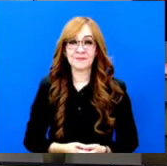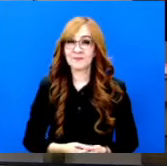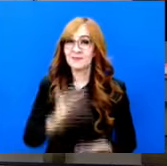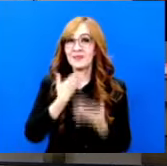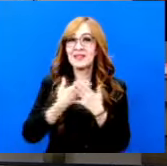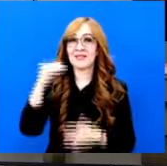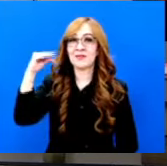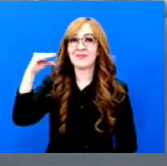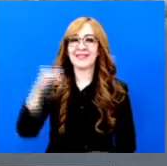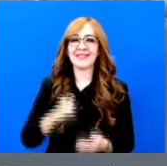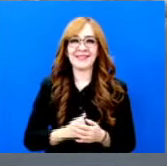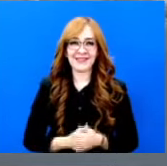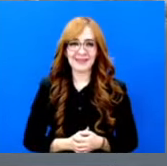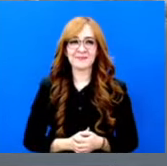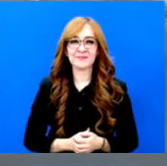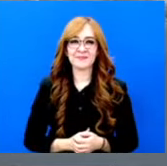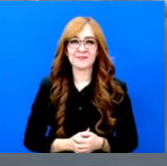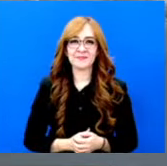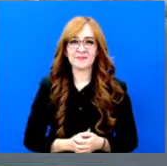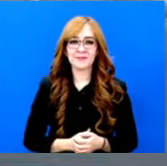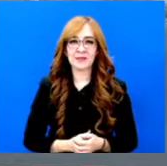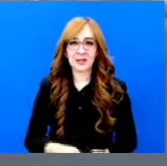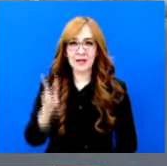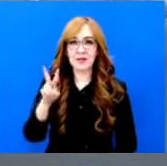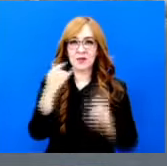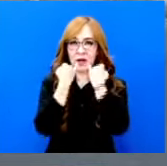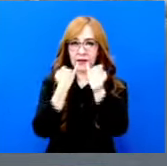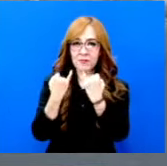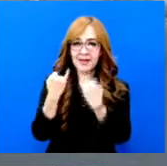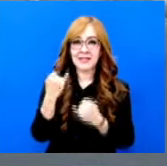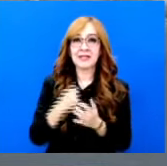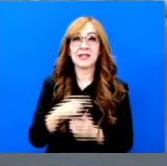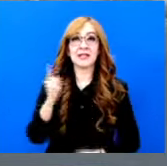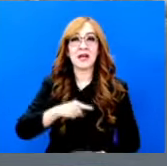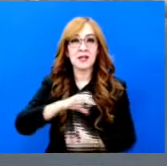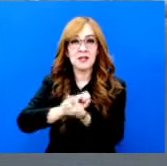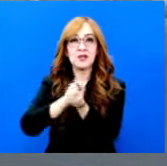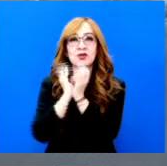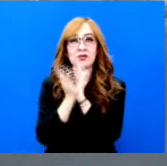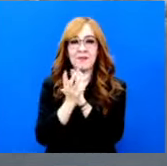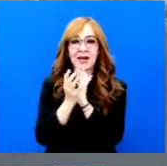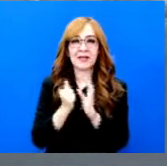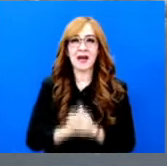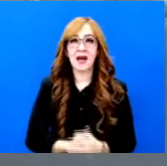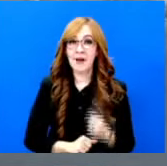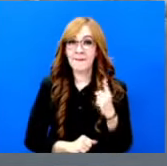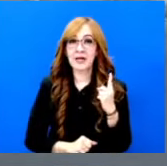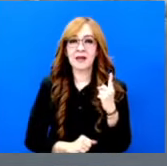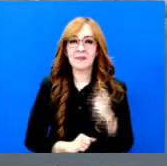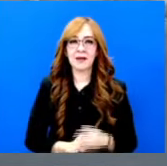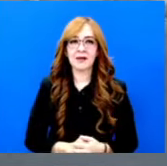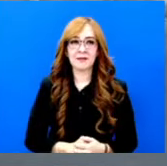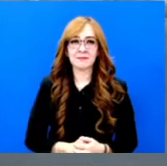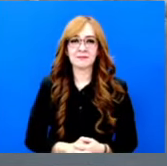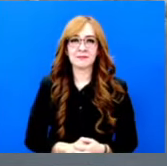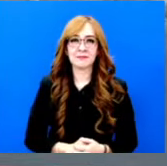Selamat pagi rekan Andi Kumala dan juga pemirsa. Ada dua informasi dari TV1 Biro Surabaya. Kita awali informasi pertama.